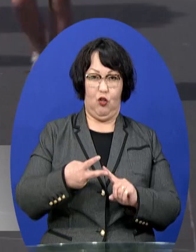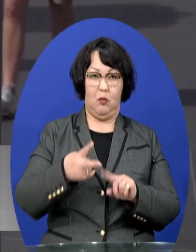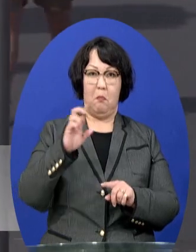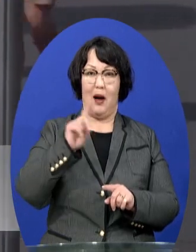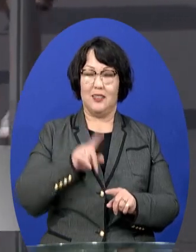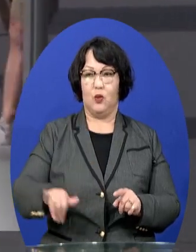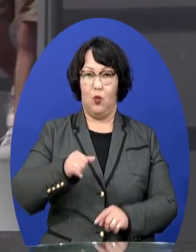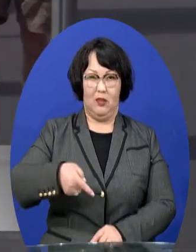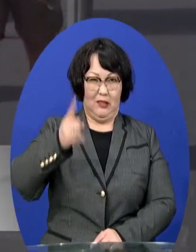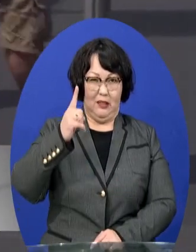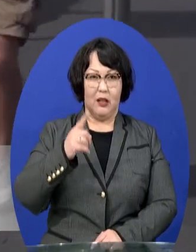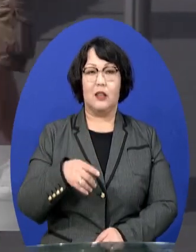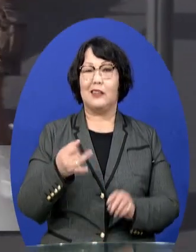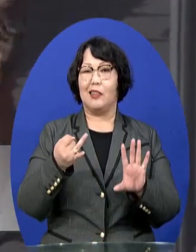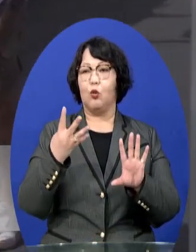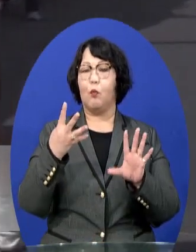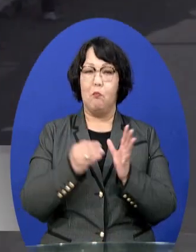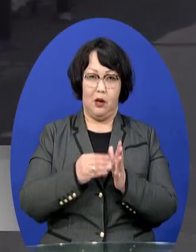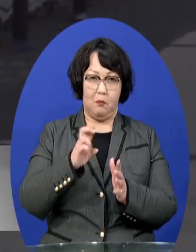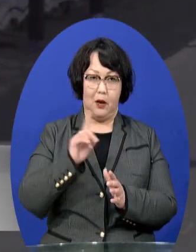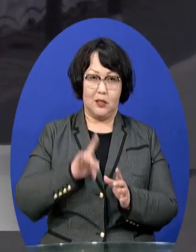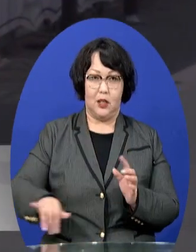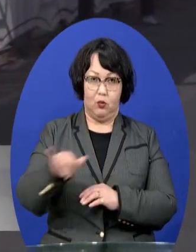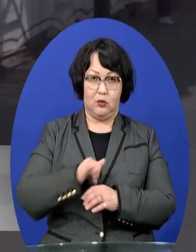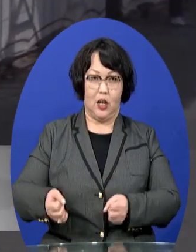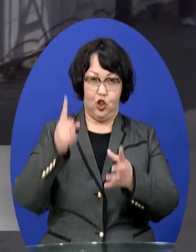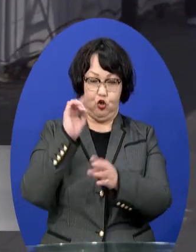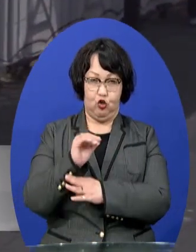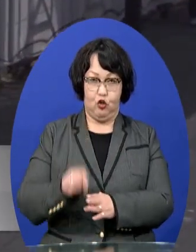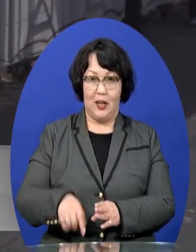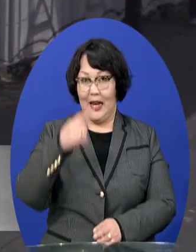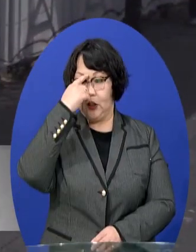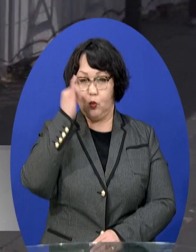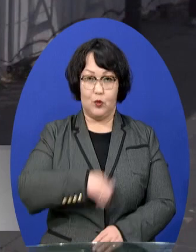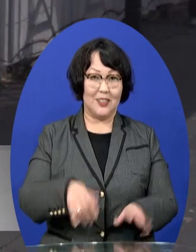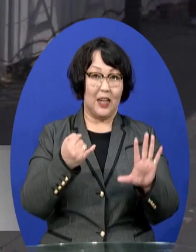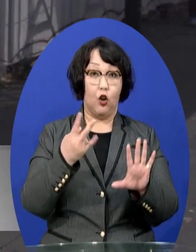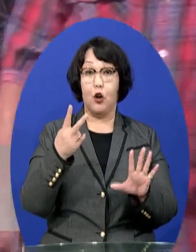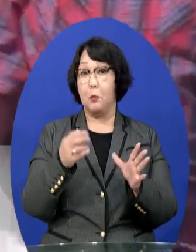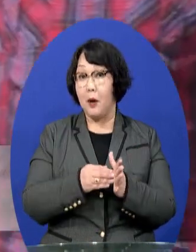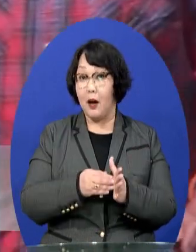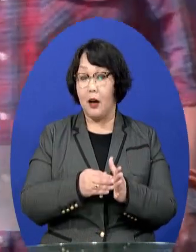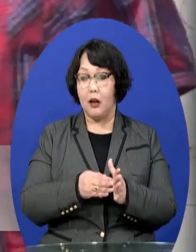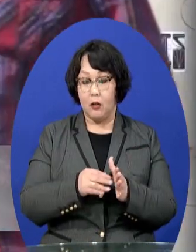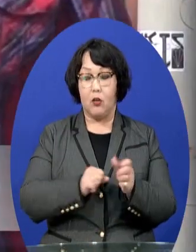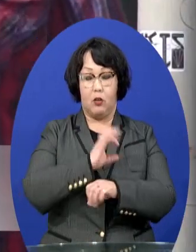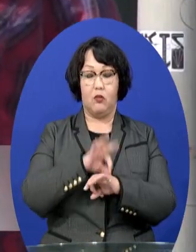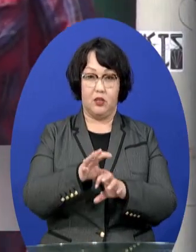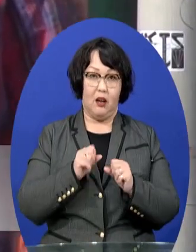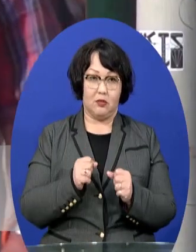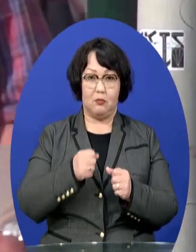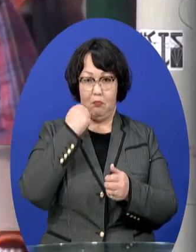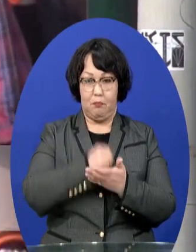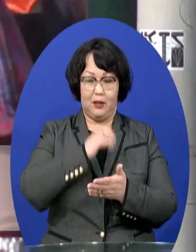74 мянган гаруй шин тохиолдол нэг өдрийн дотор батлагдсан бол Энэтхэгт 62,000 гаруй тохиолдол батлагджээ.